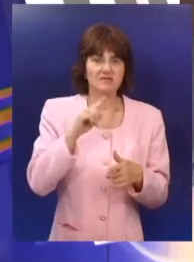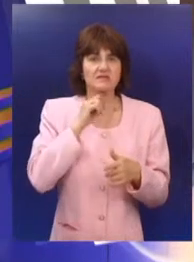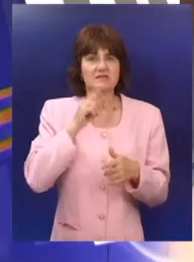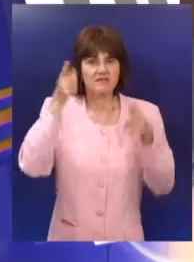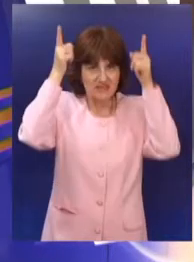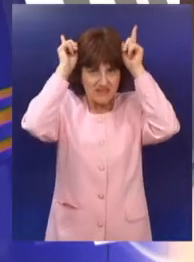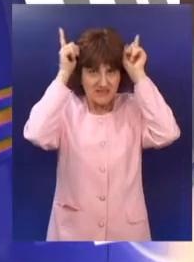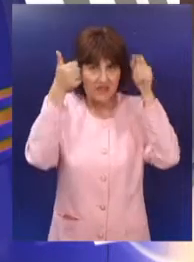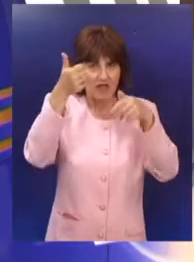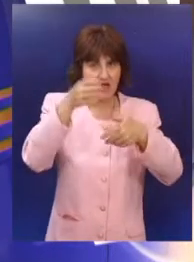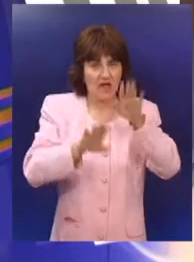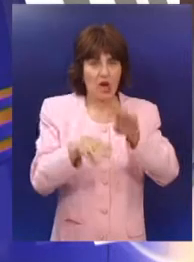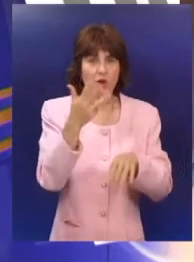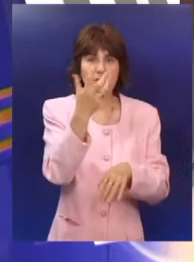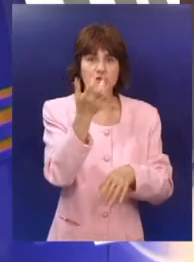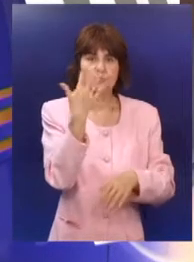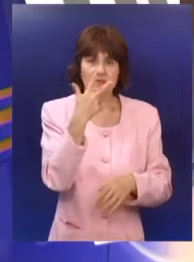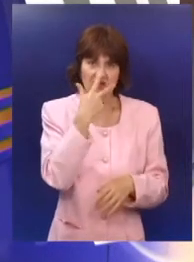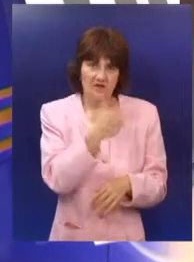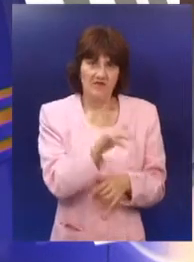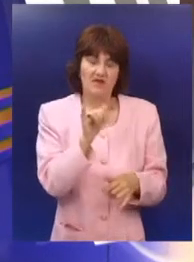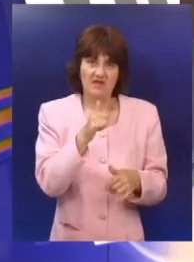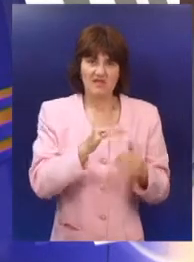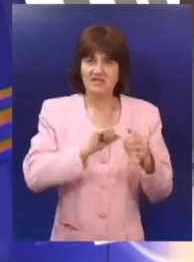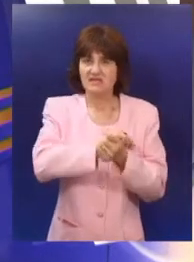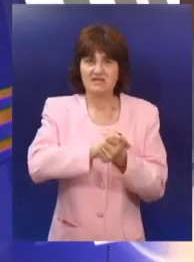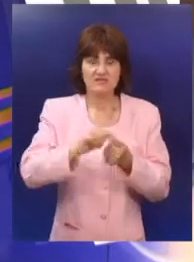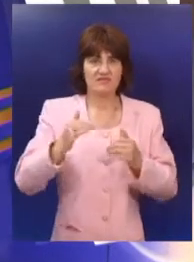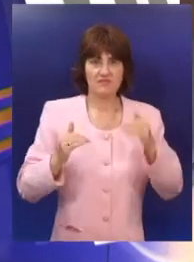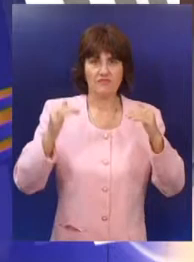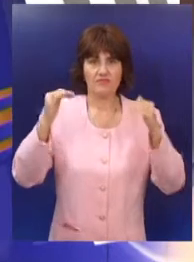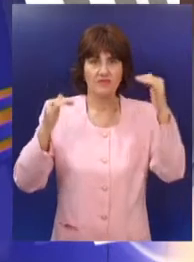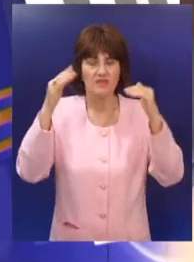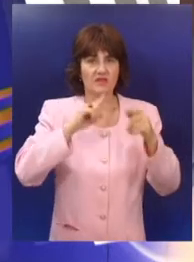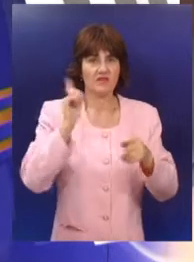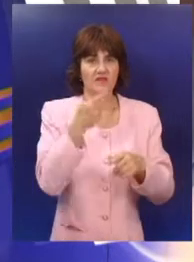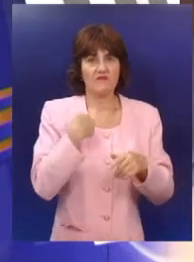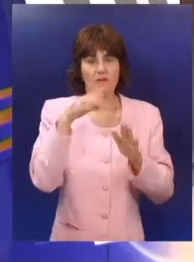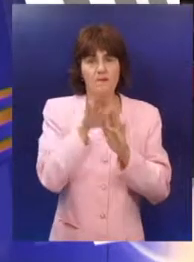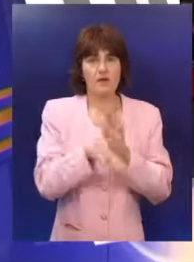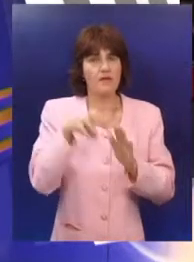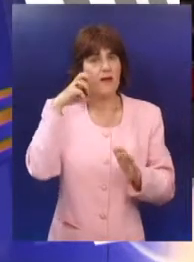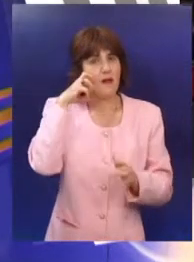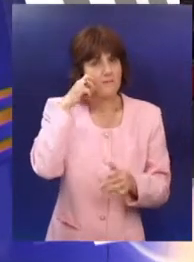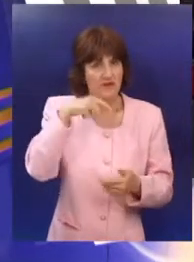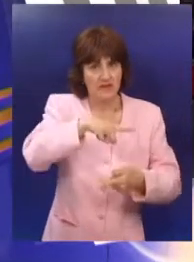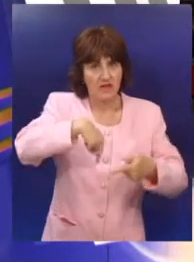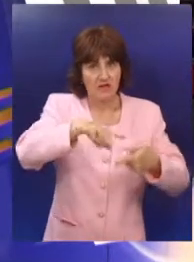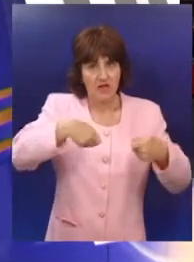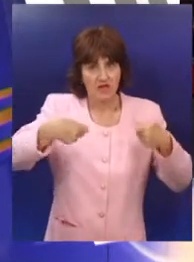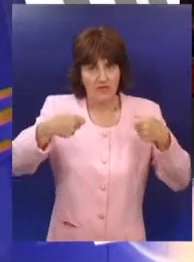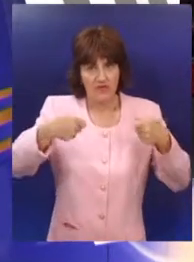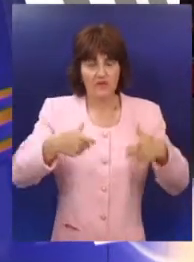za 450. Poskupljenja znače ili veće troškove za kupce ili manje mesa u tanjiru. Dedeno je